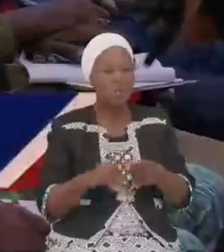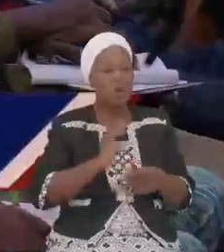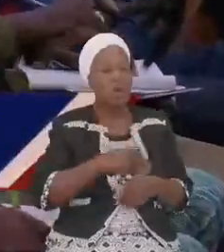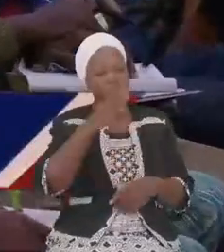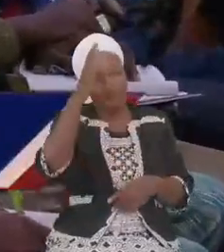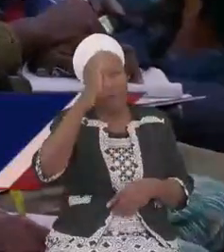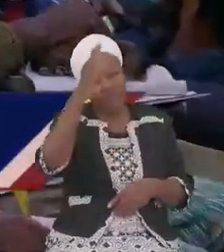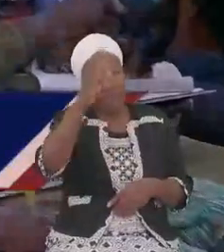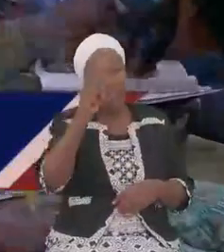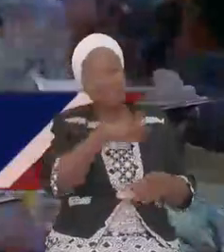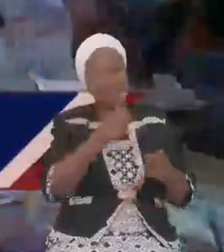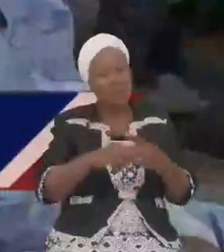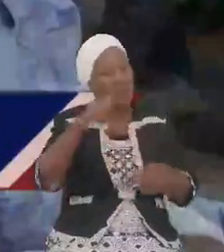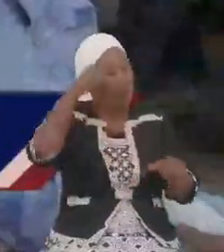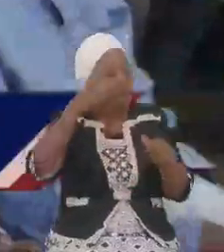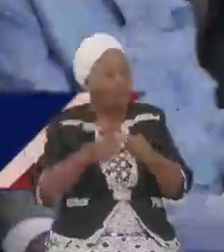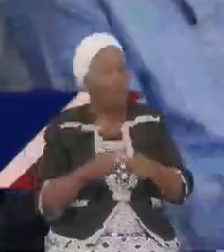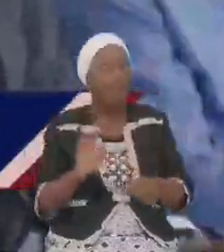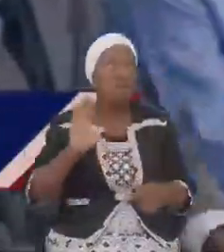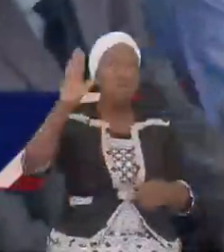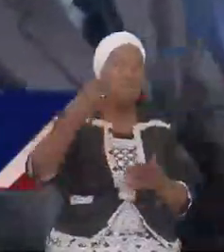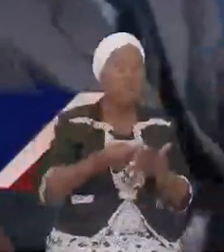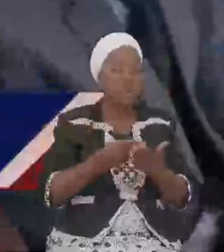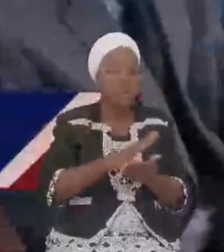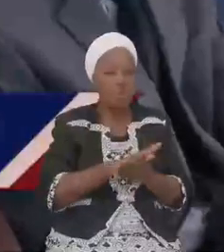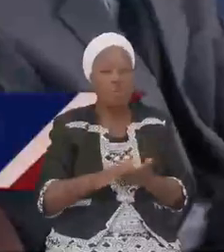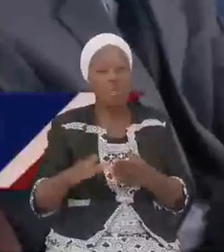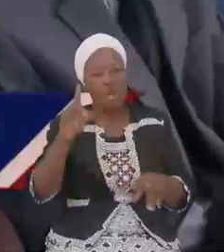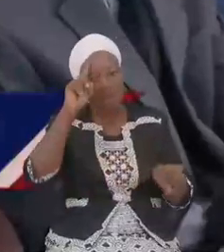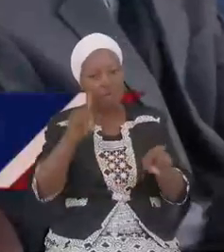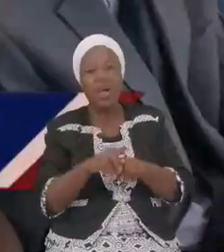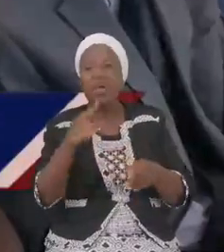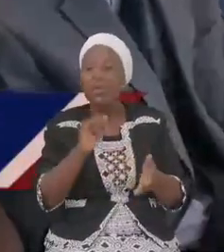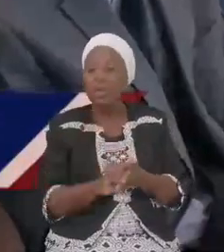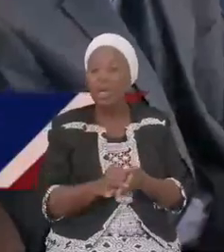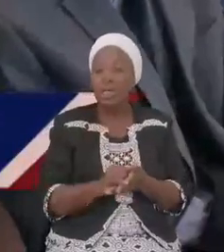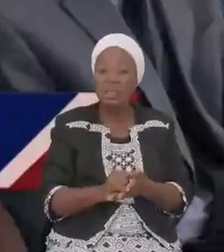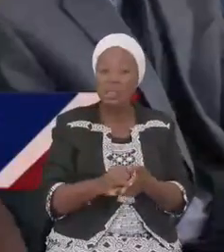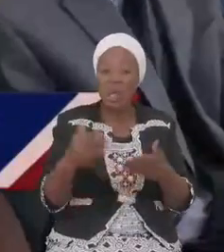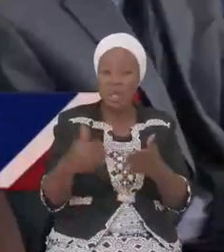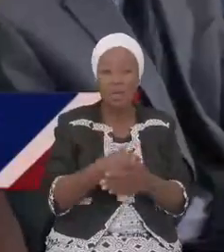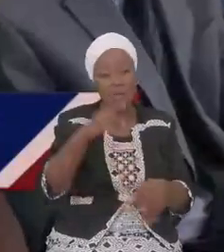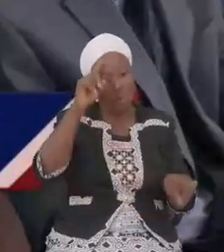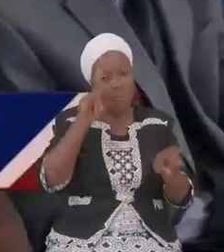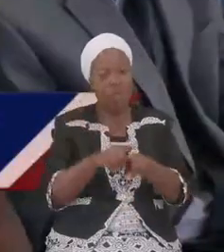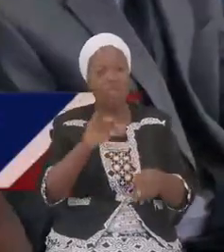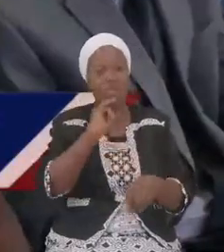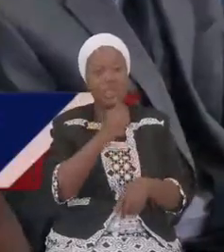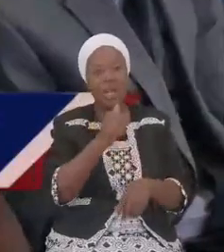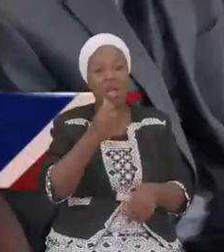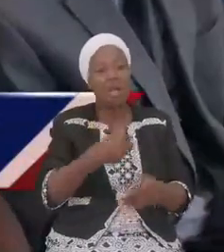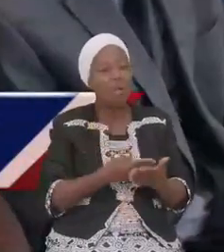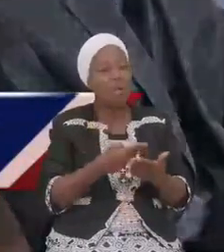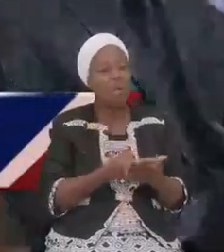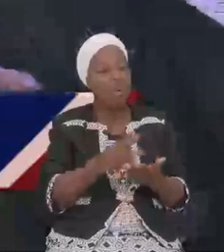C'est ainsi qu'il manifeste sa miséricorde envers nos pères et se souvient de sa sainte alliance. La nouvelle alliance est une